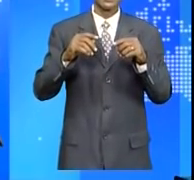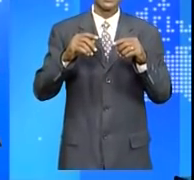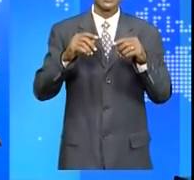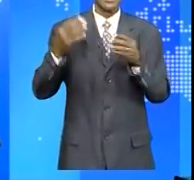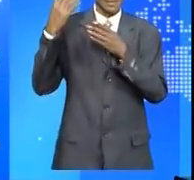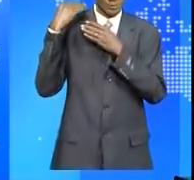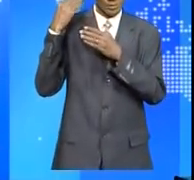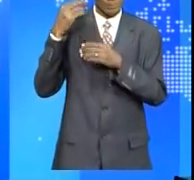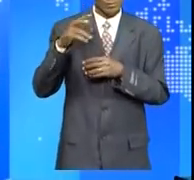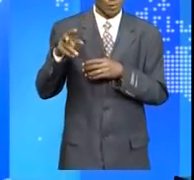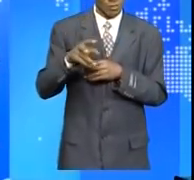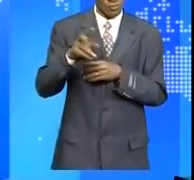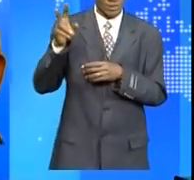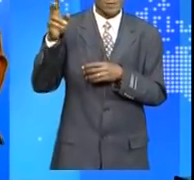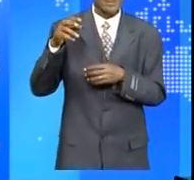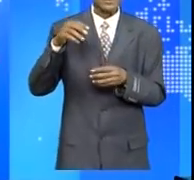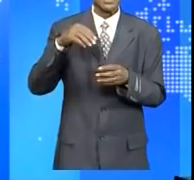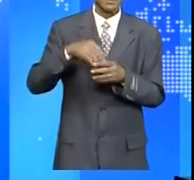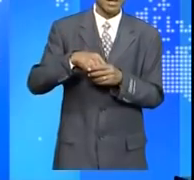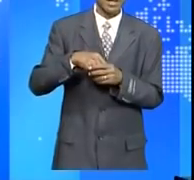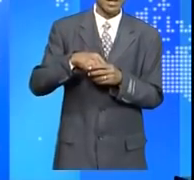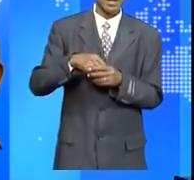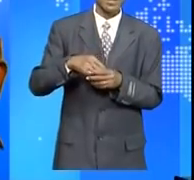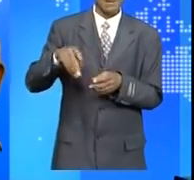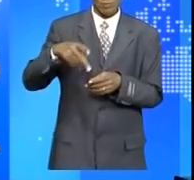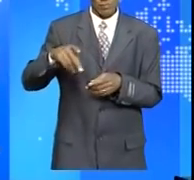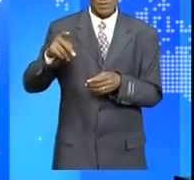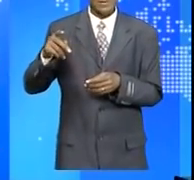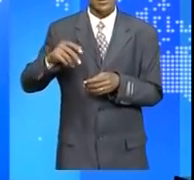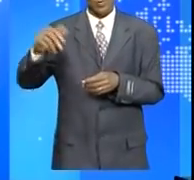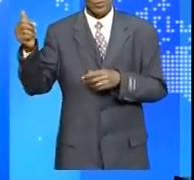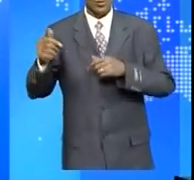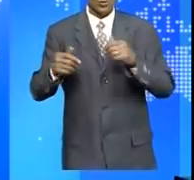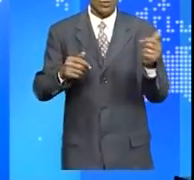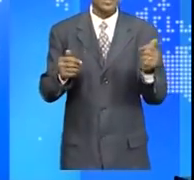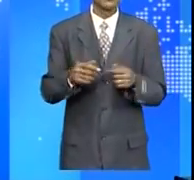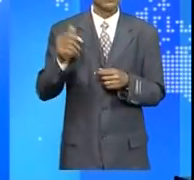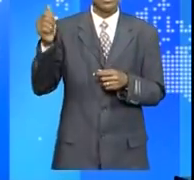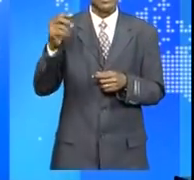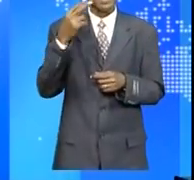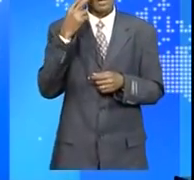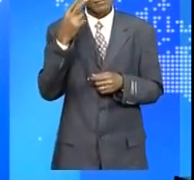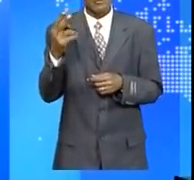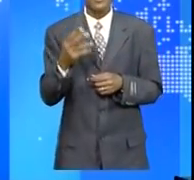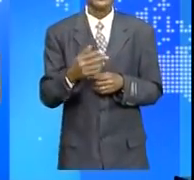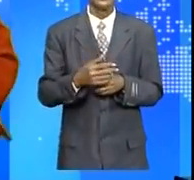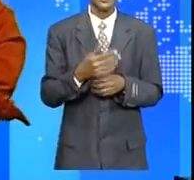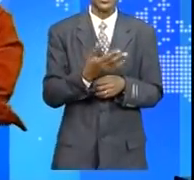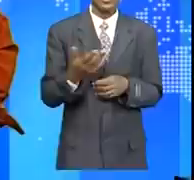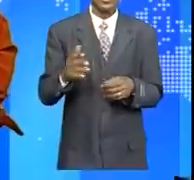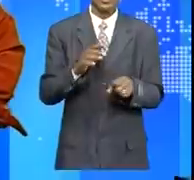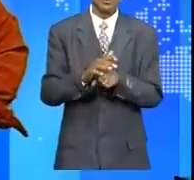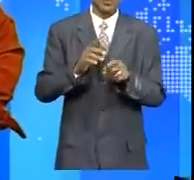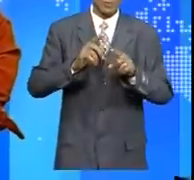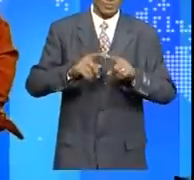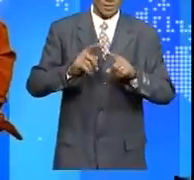un contrôle tout au long de l'exécution du crédit. C'est la quintessence de cette autre thèse doctorale défendue cette fois-là